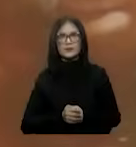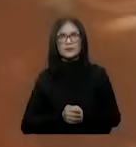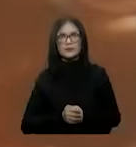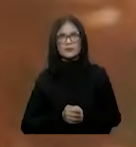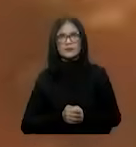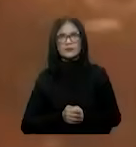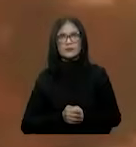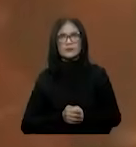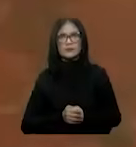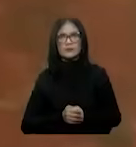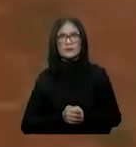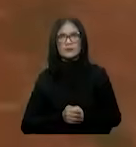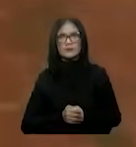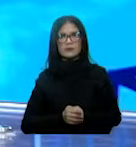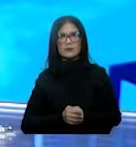melaporkan.